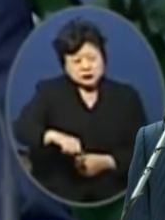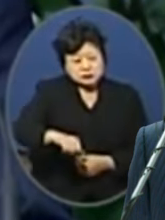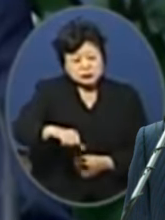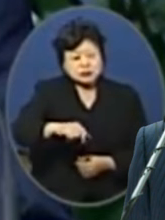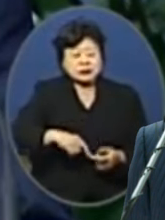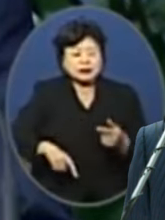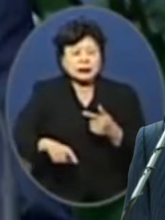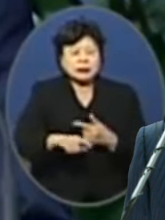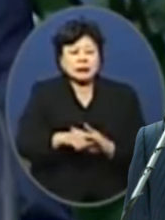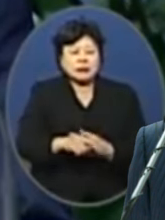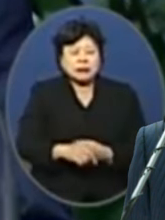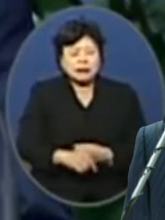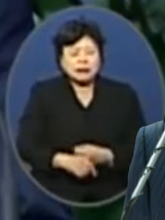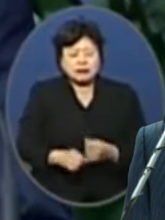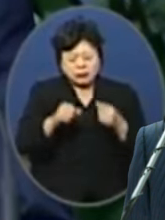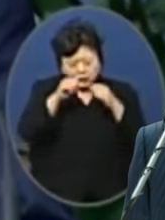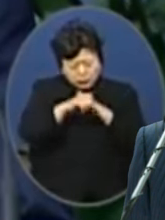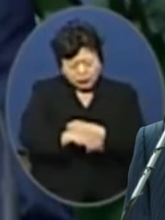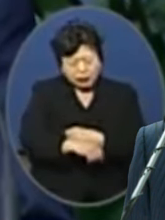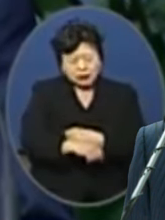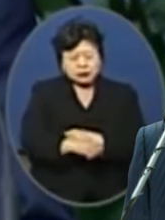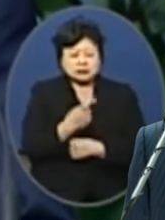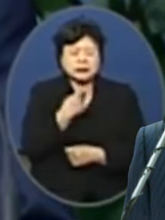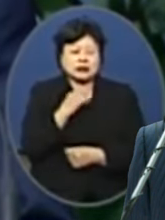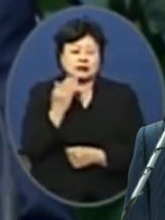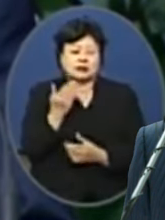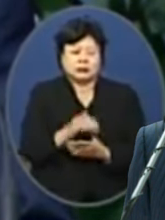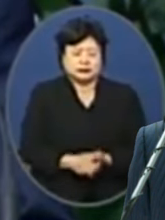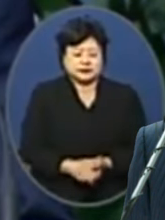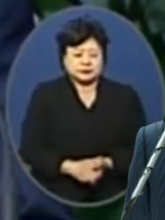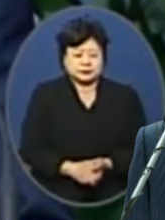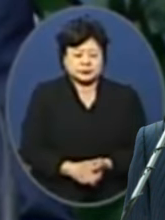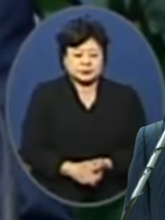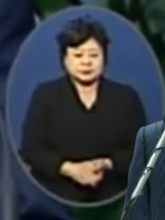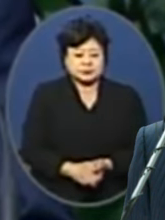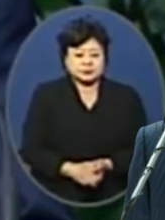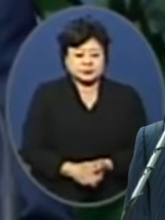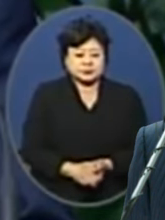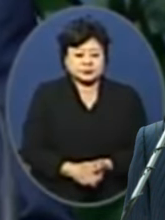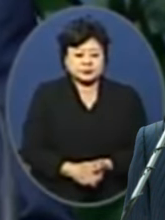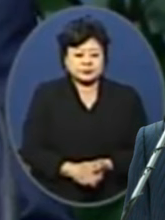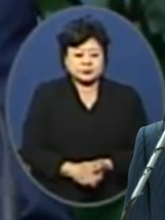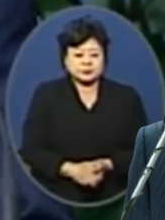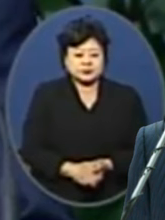투성이고지면가 망신하는 그 람들 있